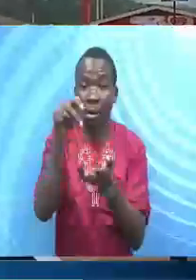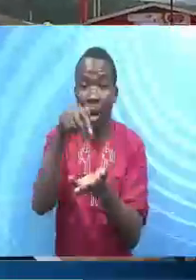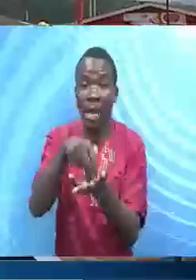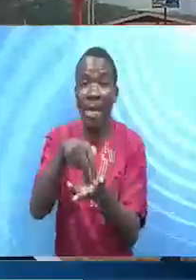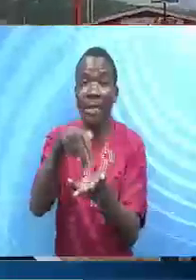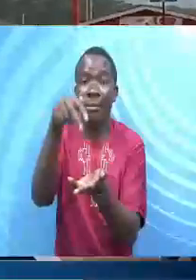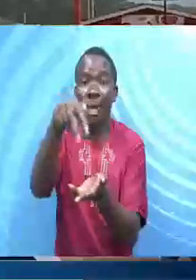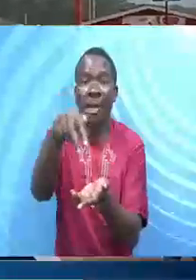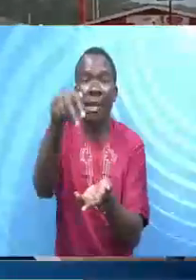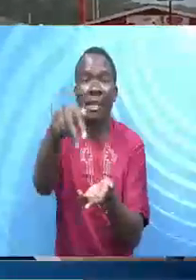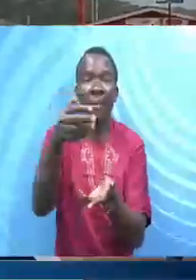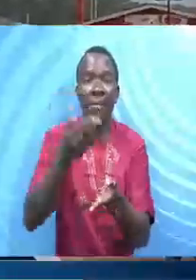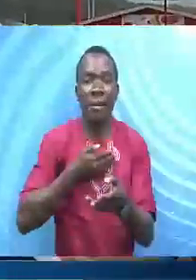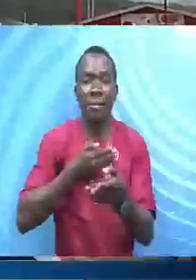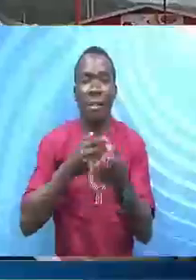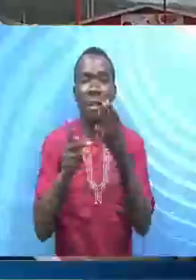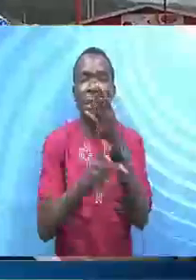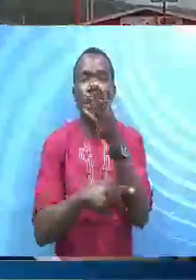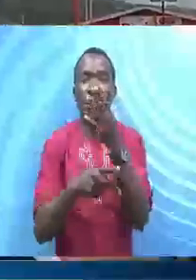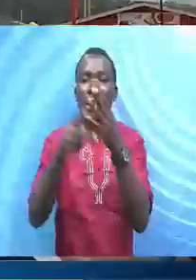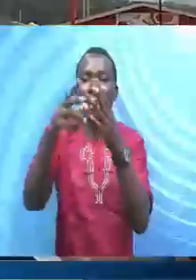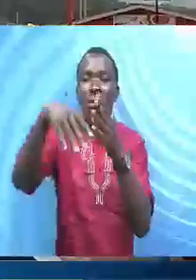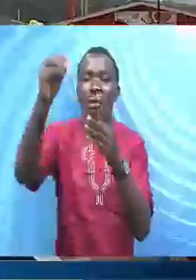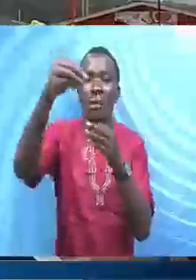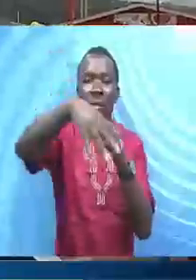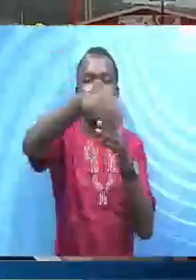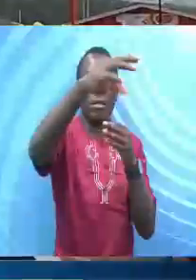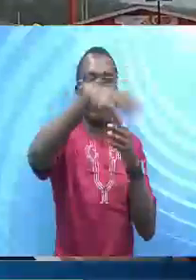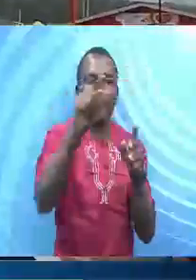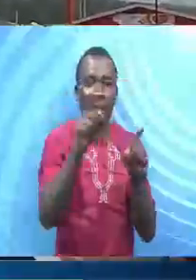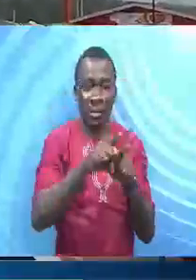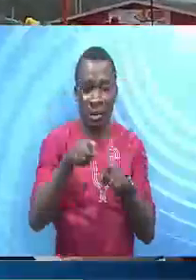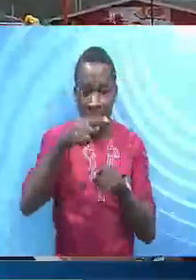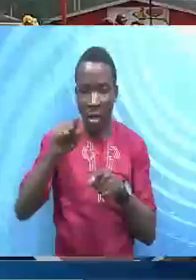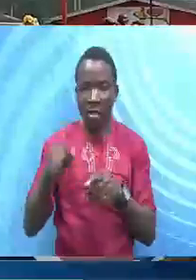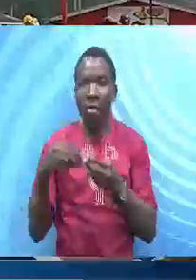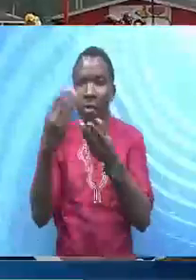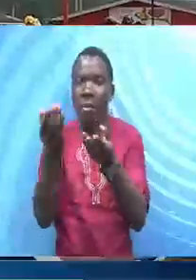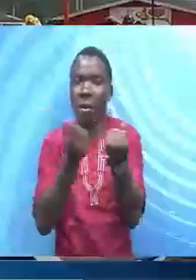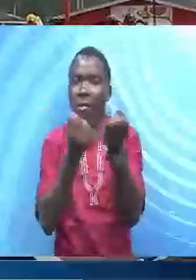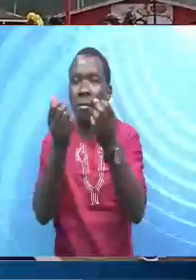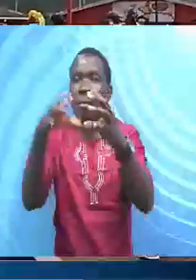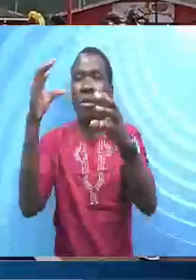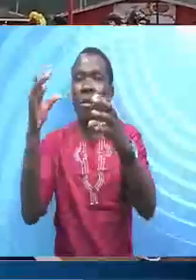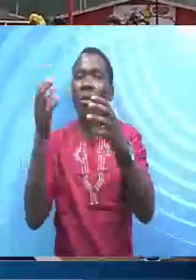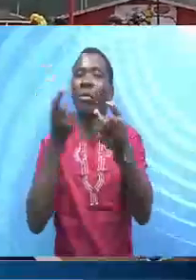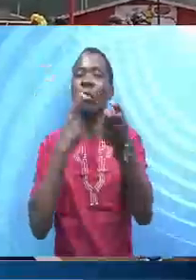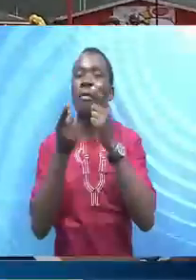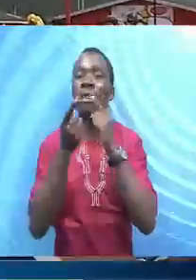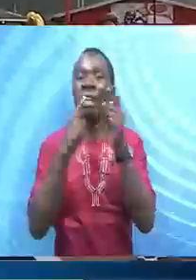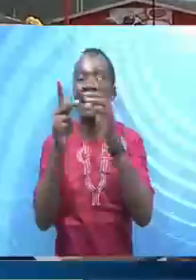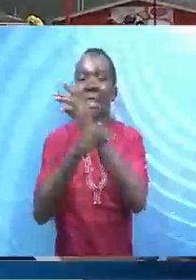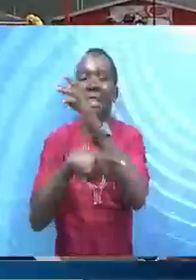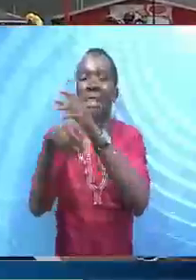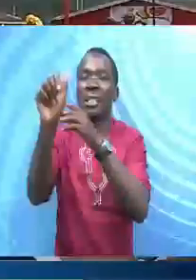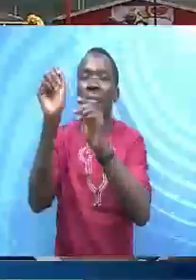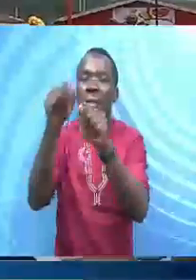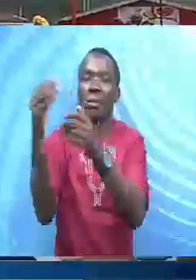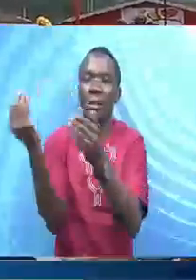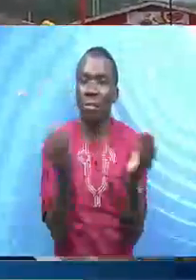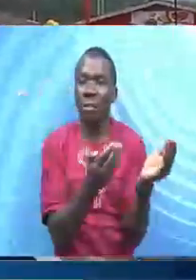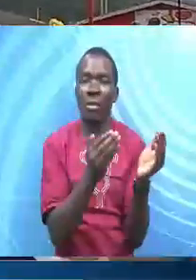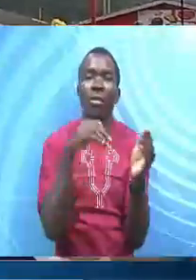bajyamo noneho natwe turi kuzana amabisi kugira ngo abajyane tugakorana n'intara aho bagomba gushyika kugira ngo babakire babaganishe